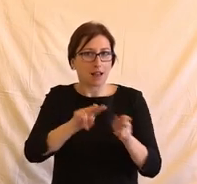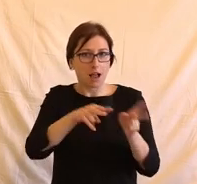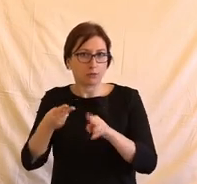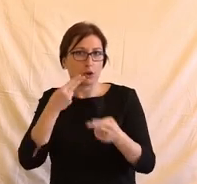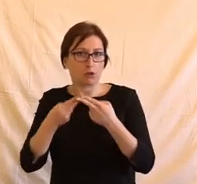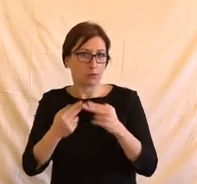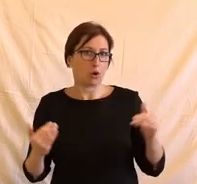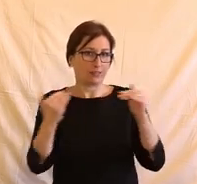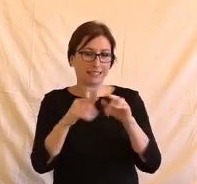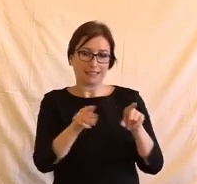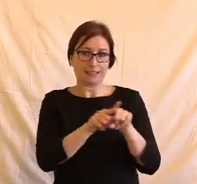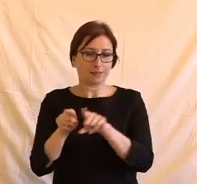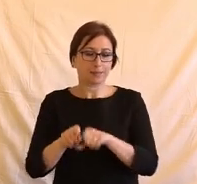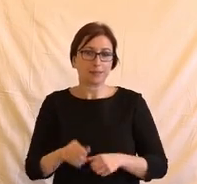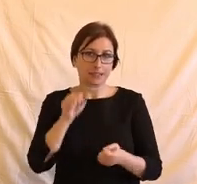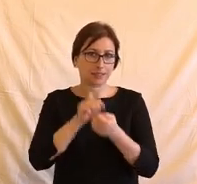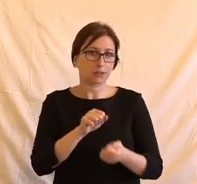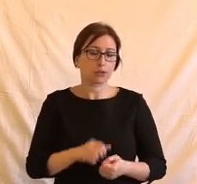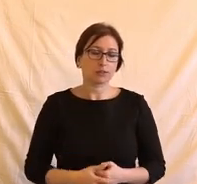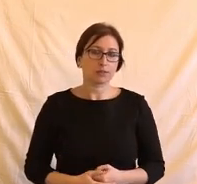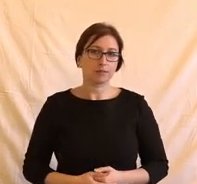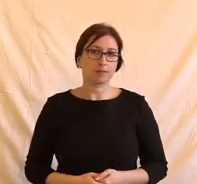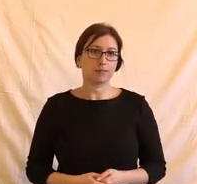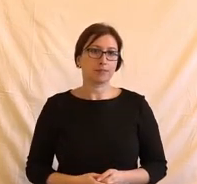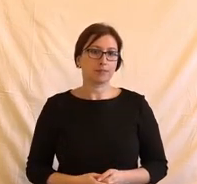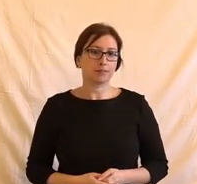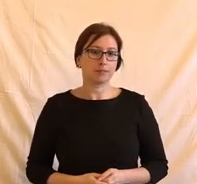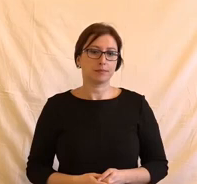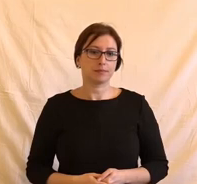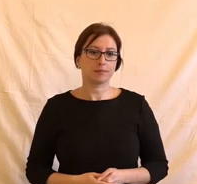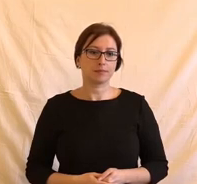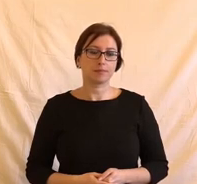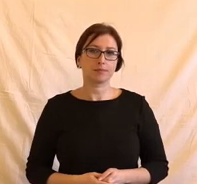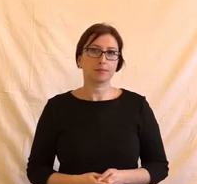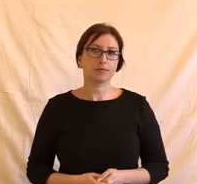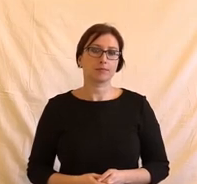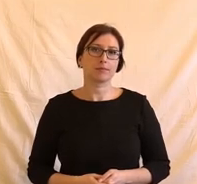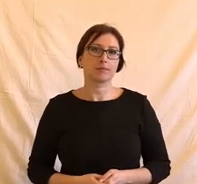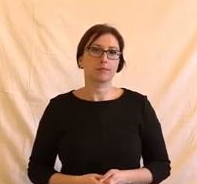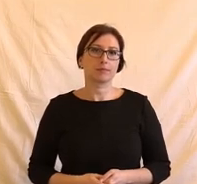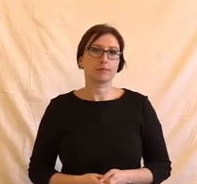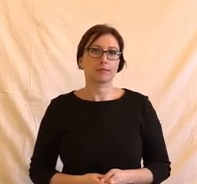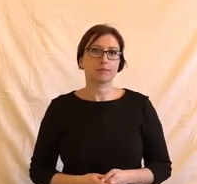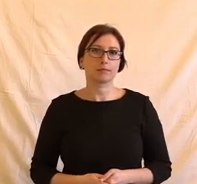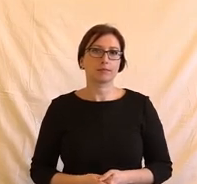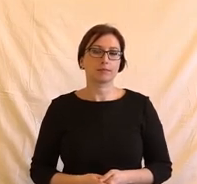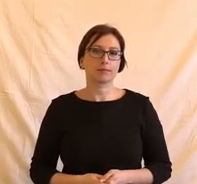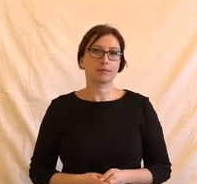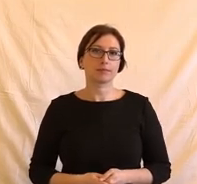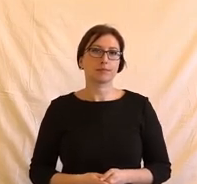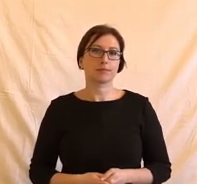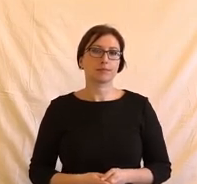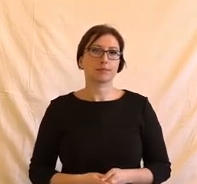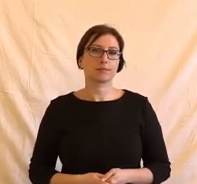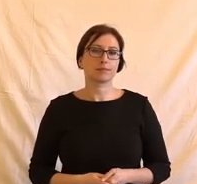je. But there was a secondary reason, and that was the problem that all the banks were